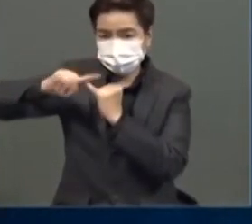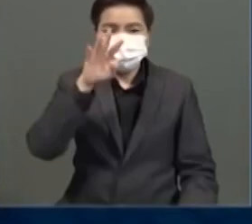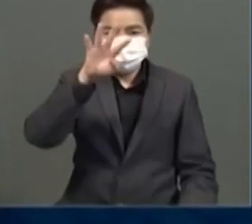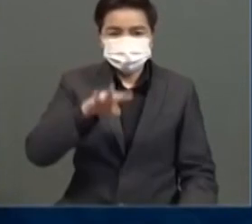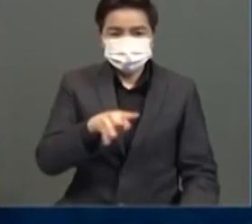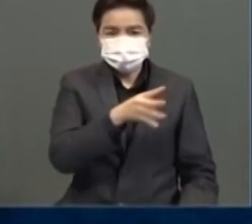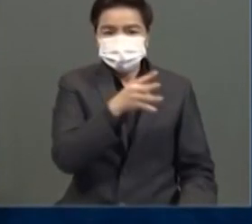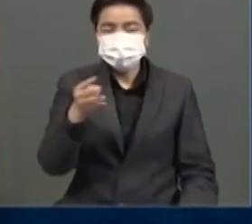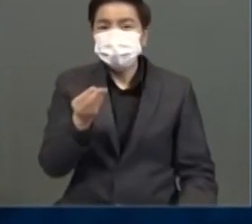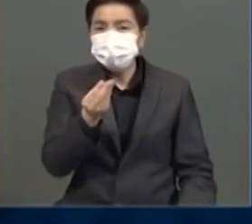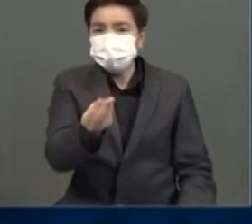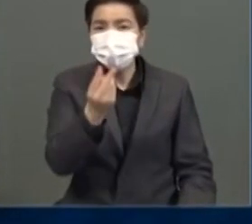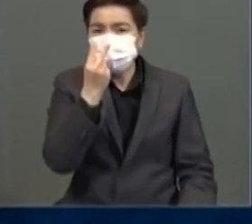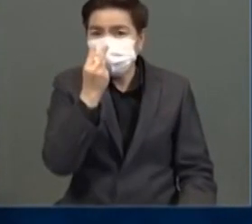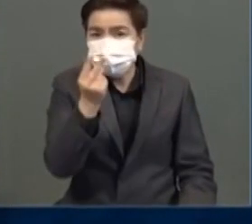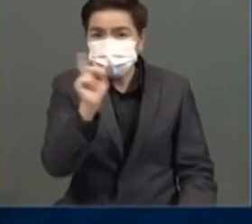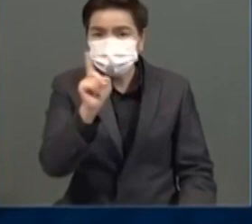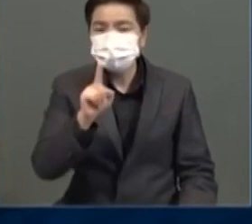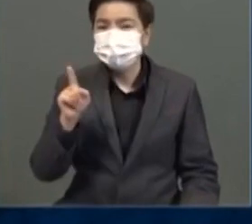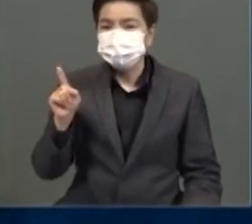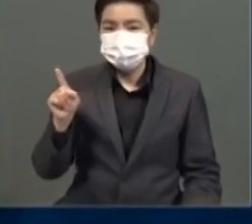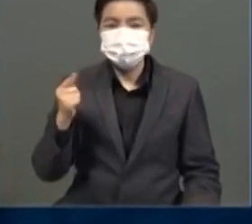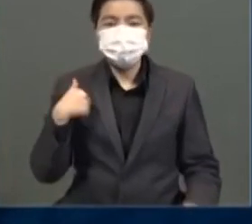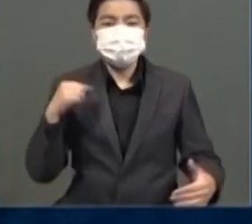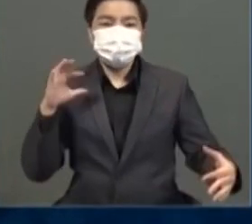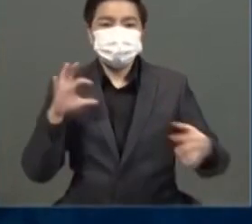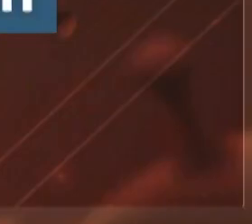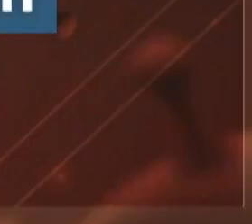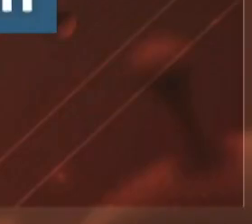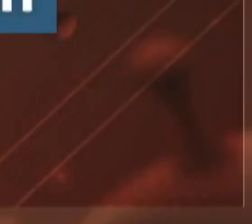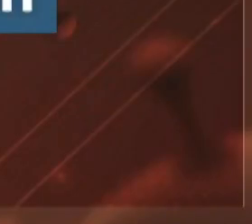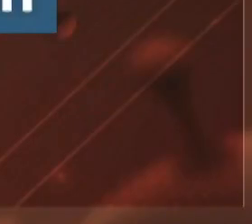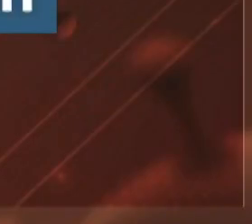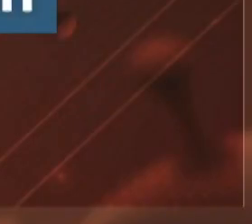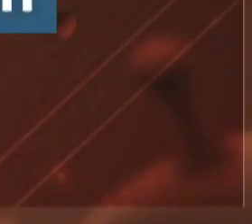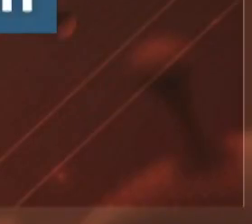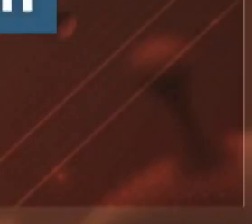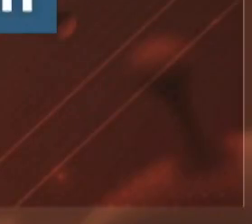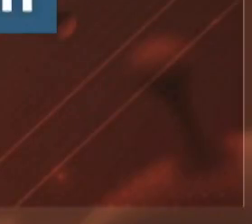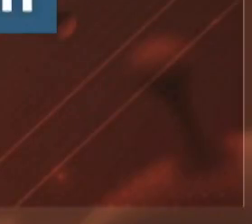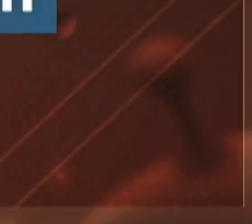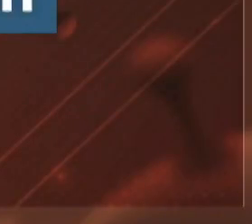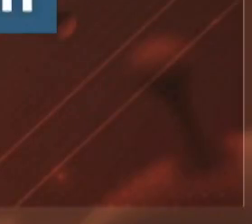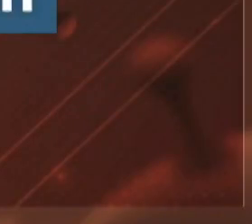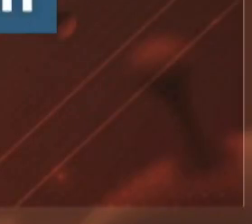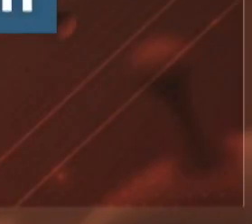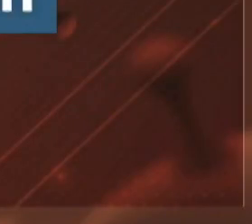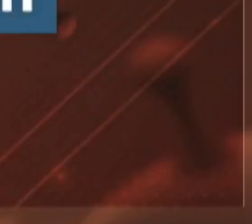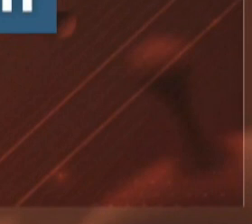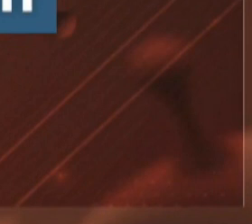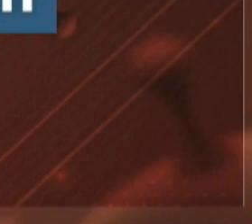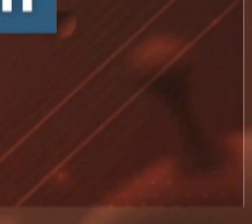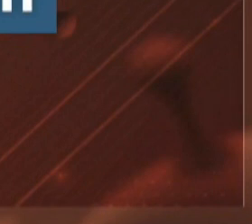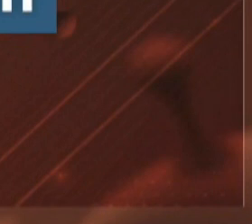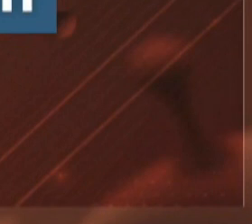มอยู่154ล้านคนครับนี่นะล้านกว่าด้วยครับอาการรุนแรงก็แสนกว่ารายครับรักษาหายไปแล้ว